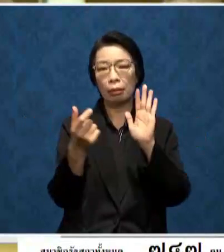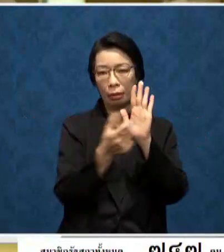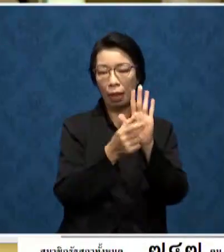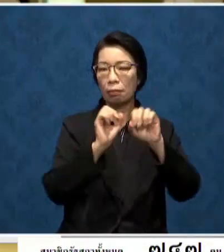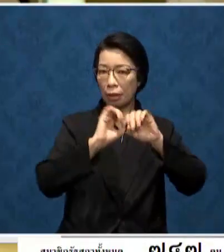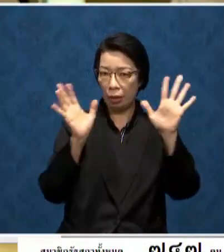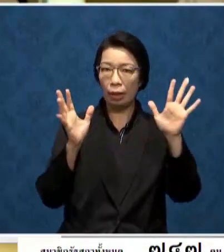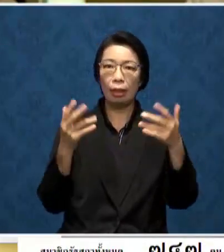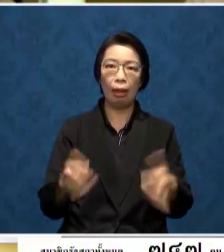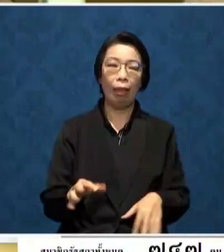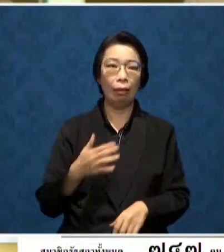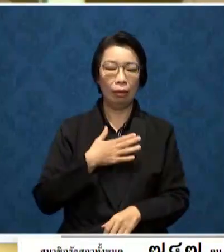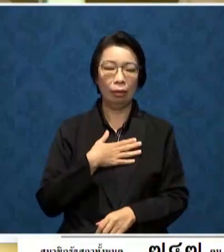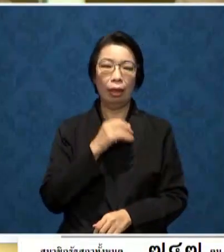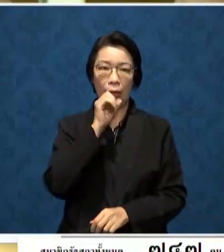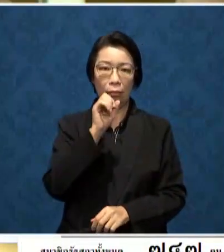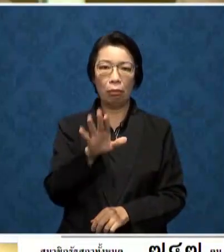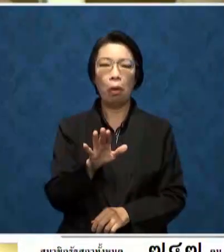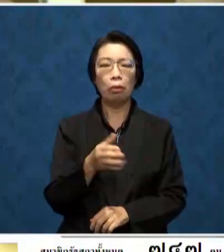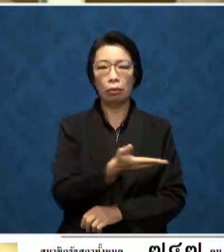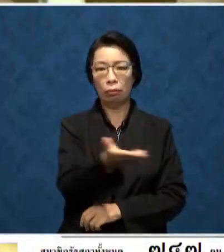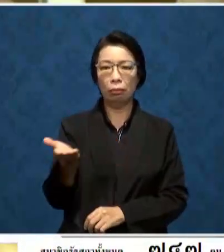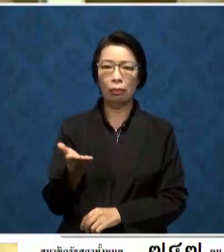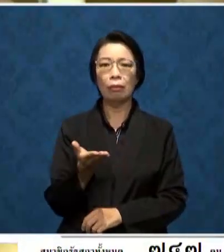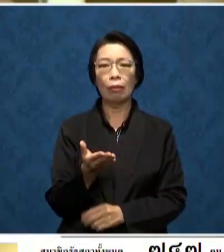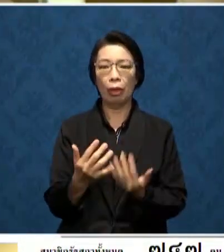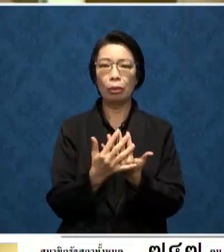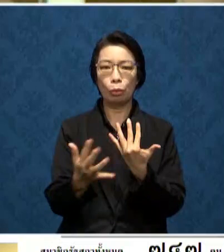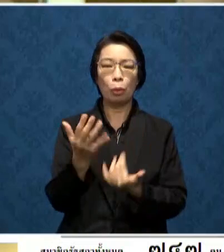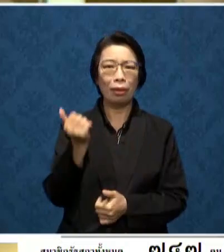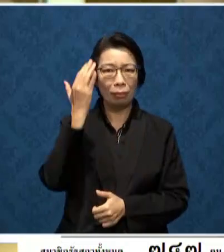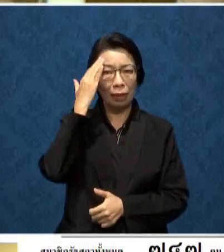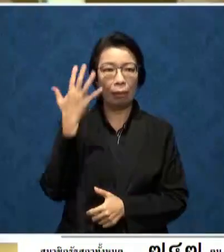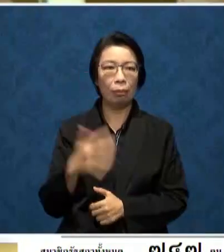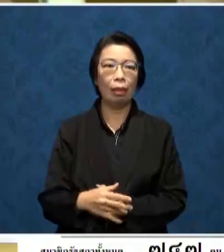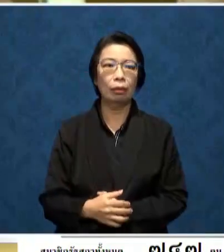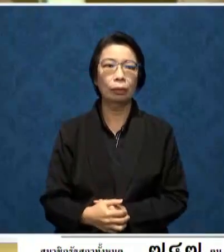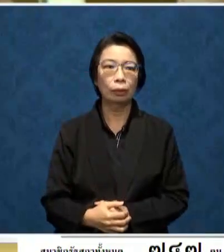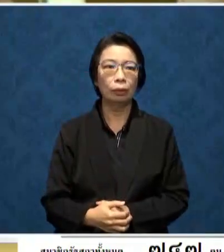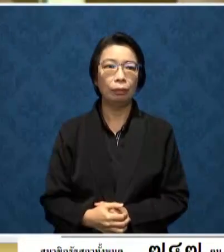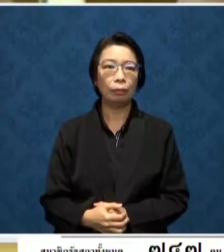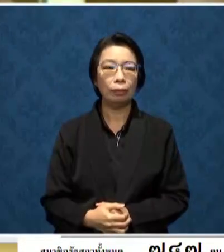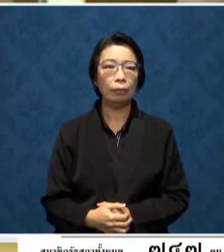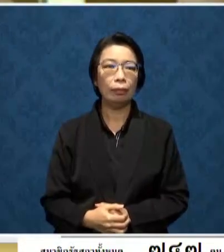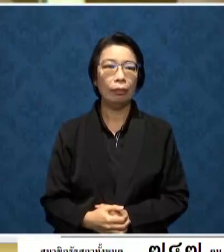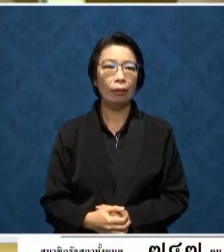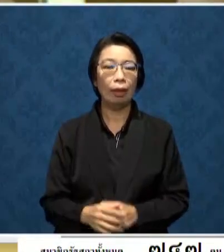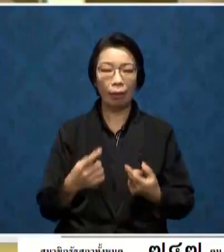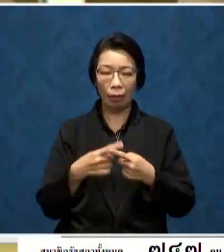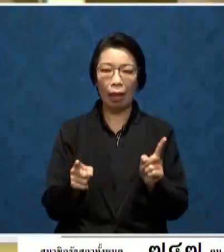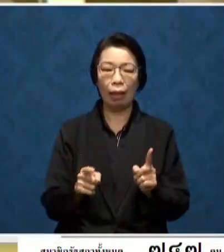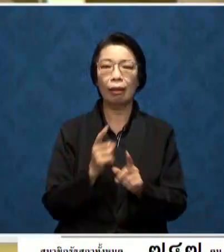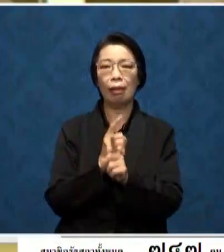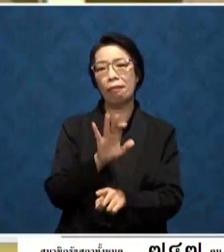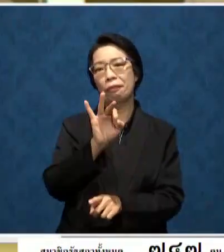ชัดเจนซึงผมกลบเรีนต่อที่ประชุมไปคราวก่อนแต่ในทางโเชียล